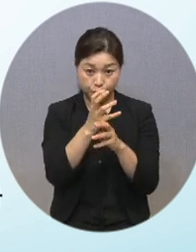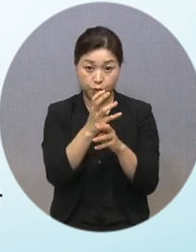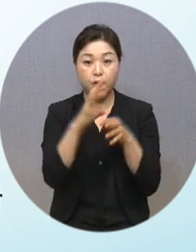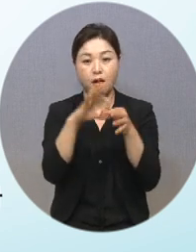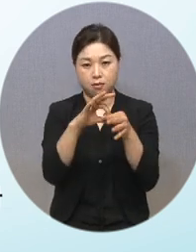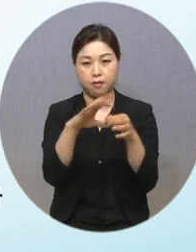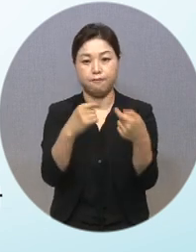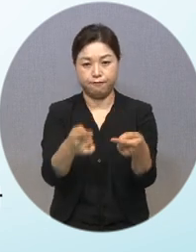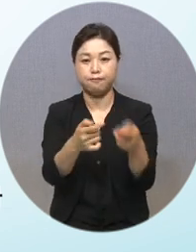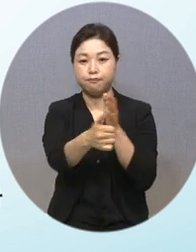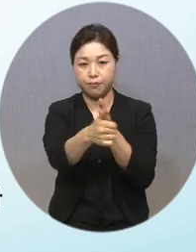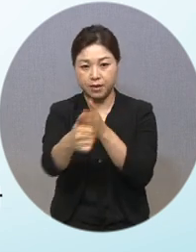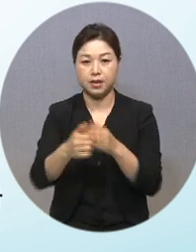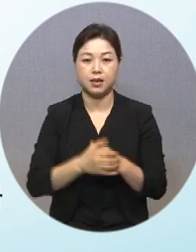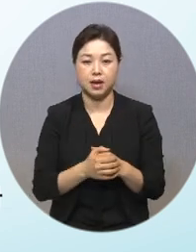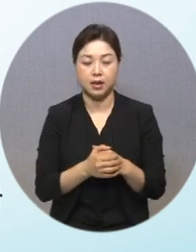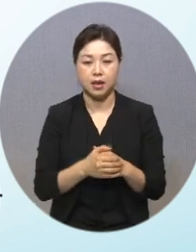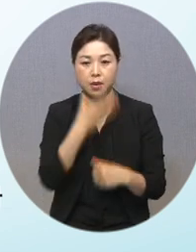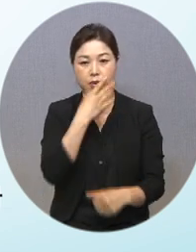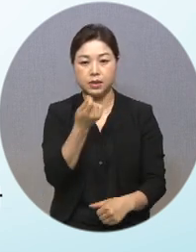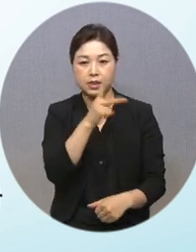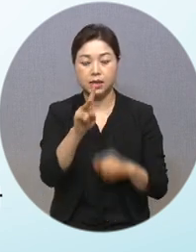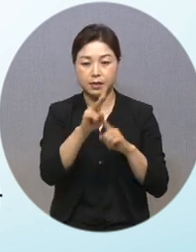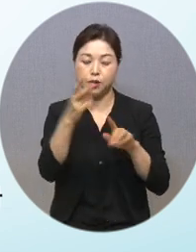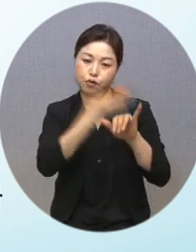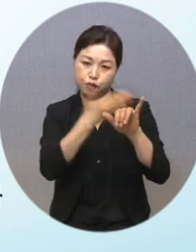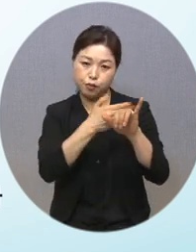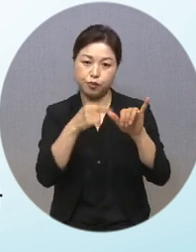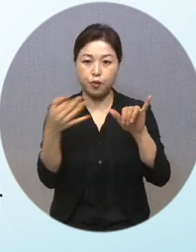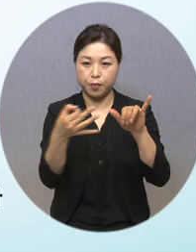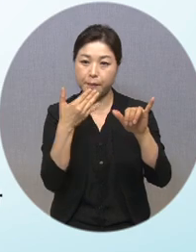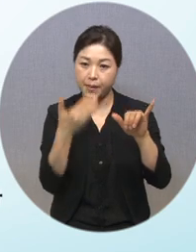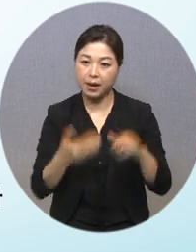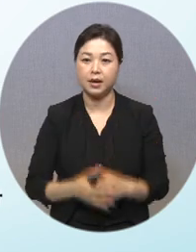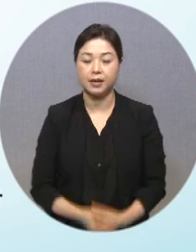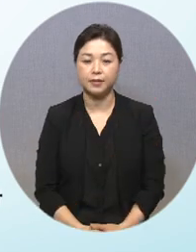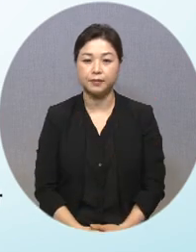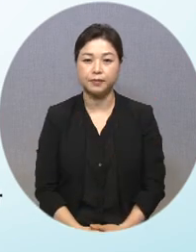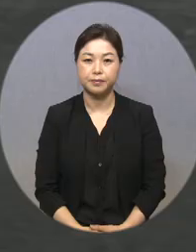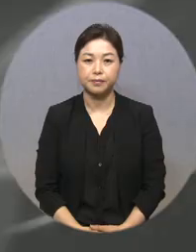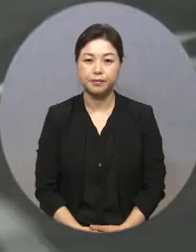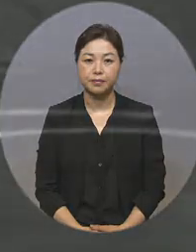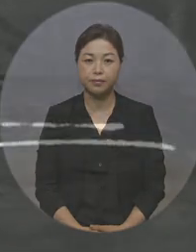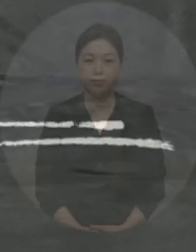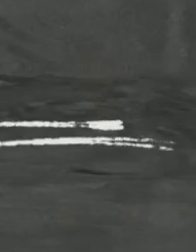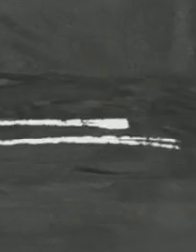됩니다. 해당 프로그램은 복지TV 유튜브 채널로 다시 볼 수 있습니다.